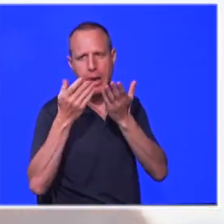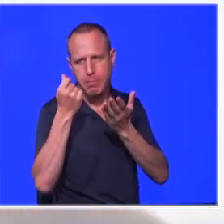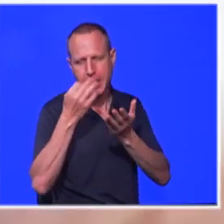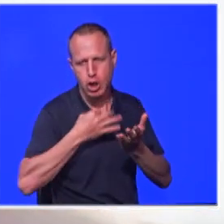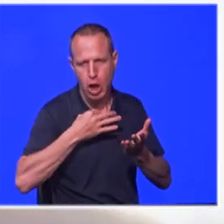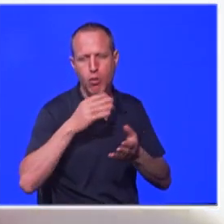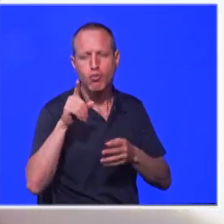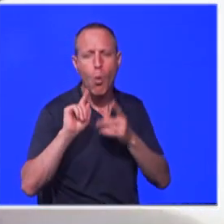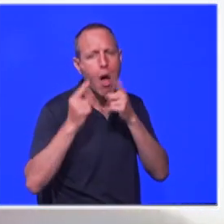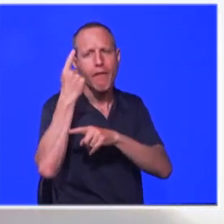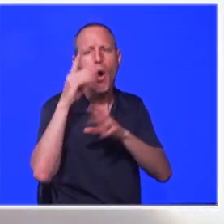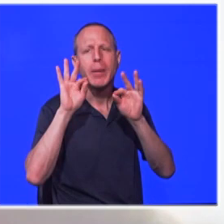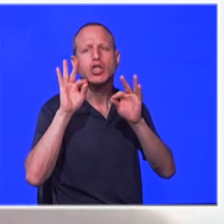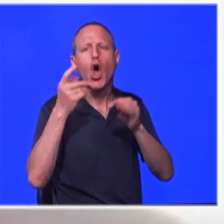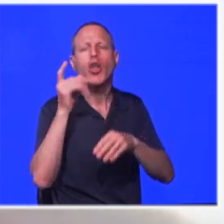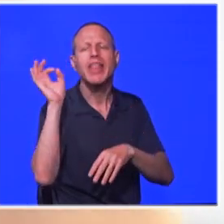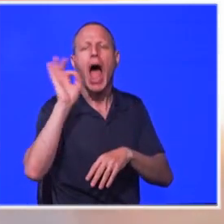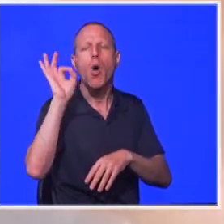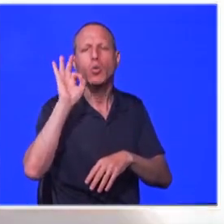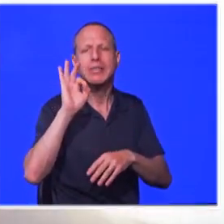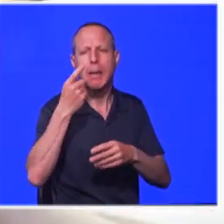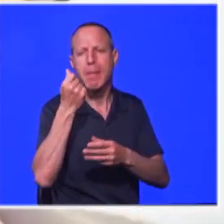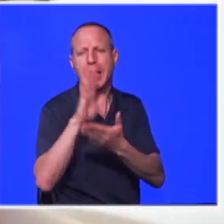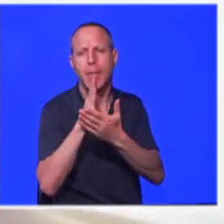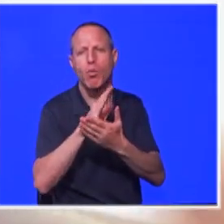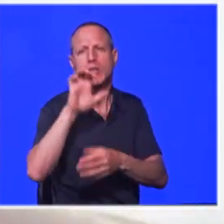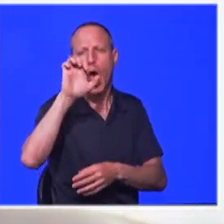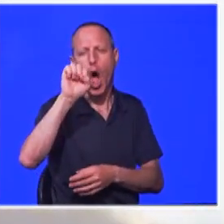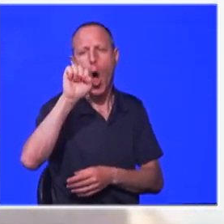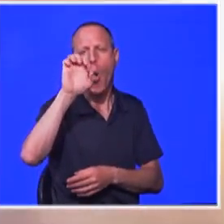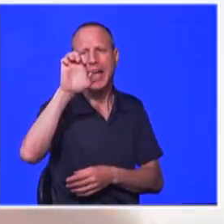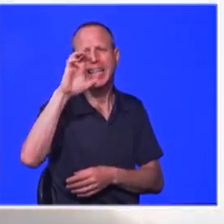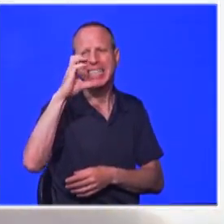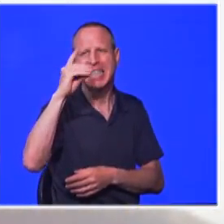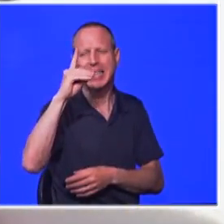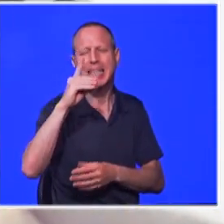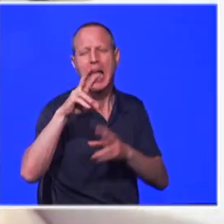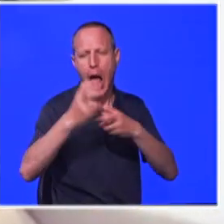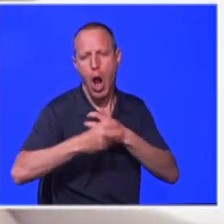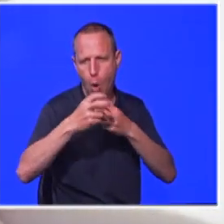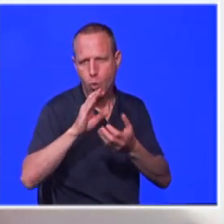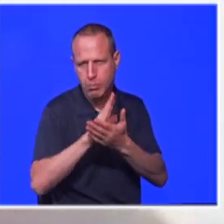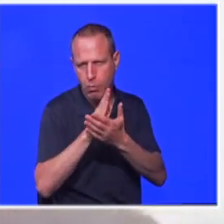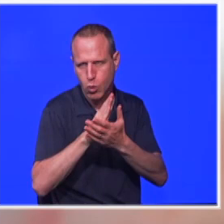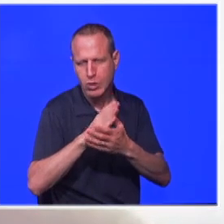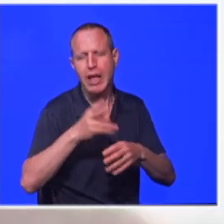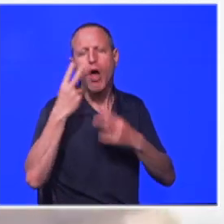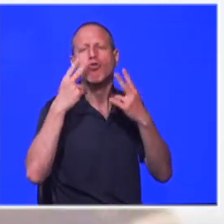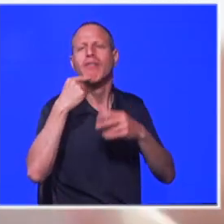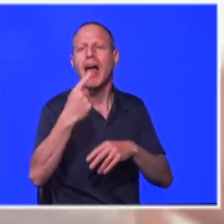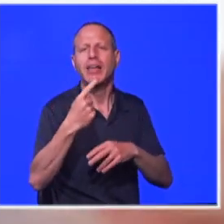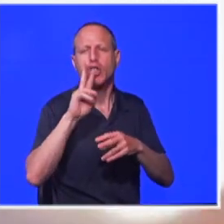גבוה בעשרות אחוזים מהמחיר הממוצע ב-OECD. לגבי החקלאות המקומית באופן ספציפי, חשוב להדגיש שיש חקלאות שלא